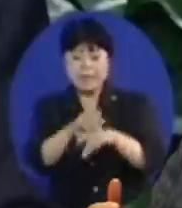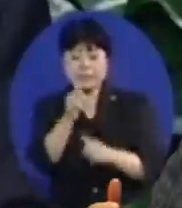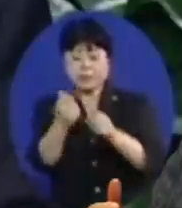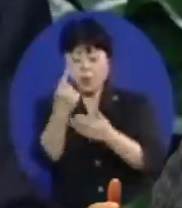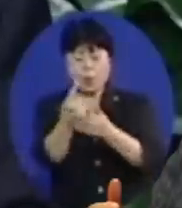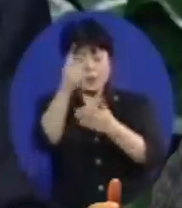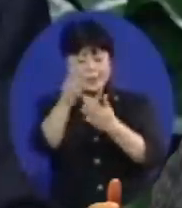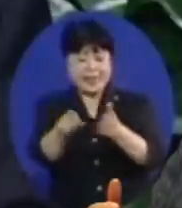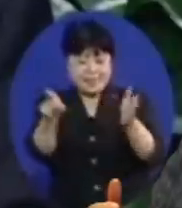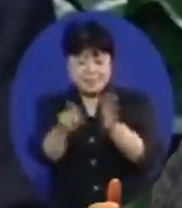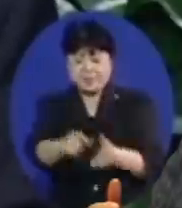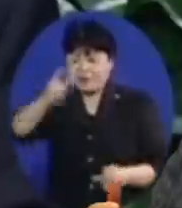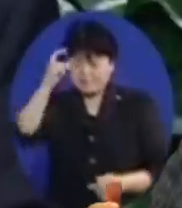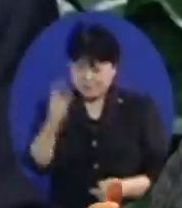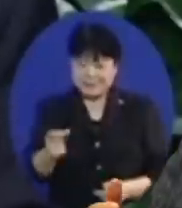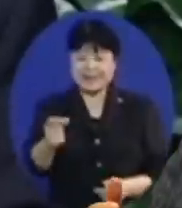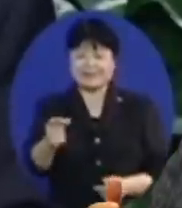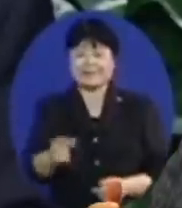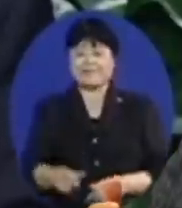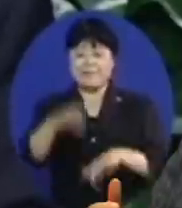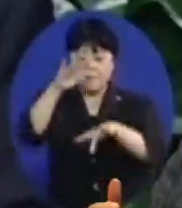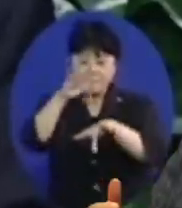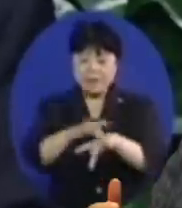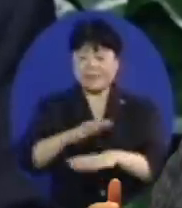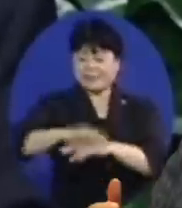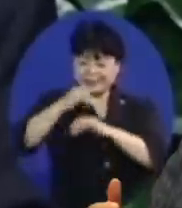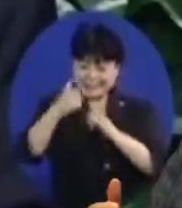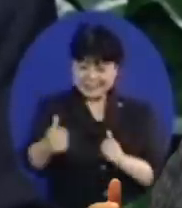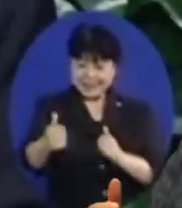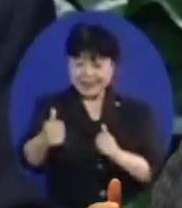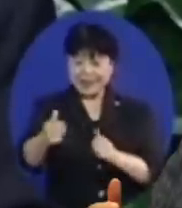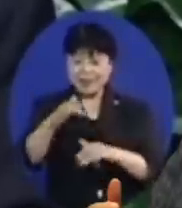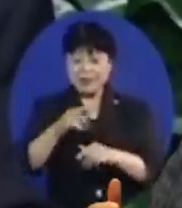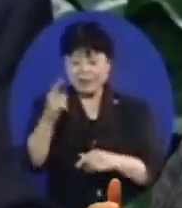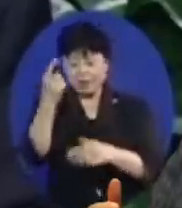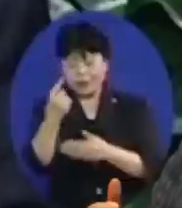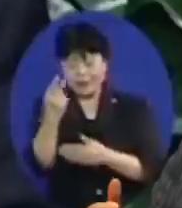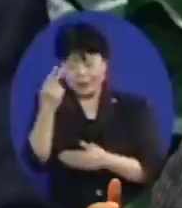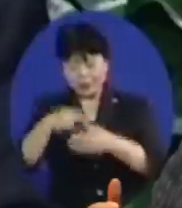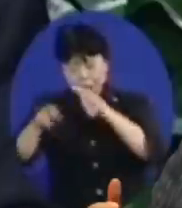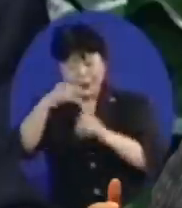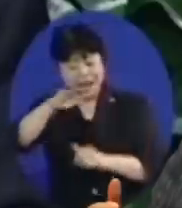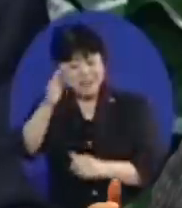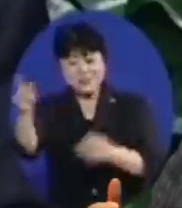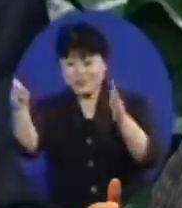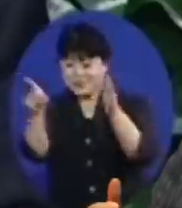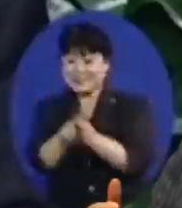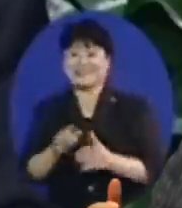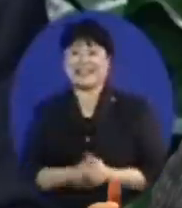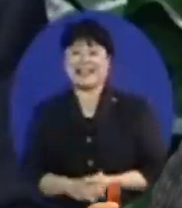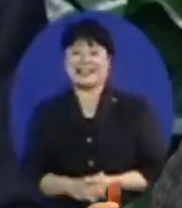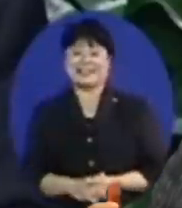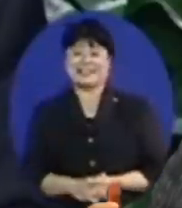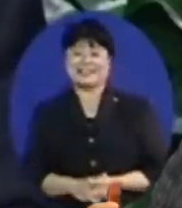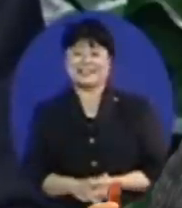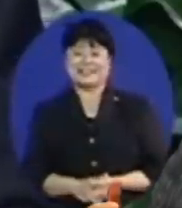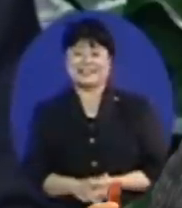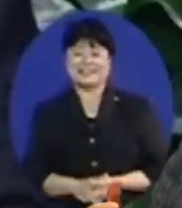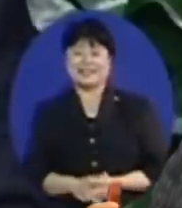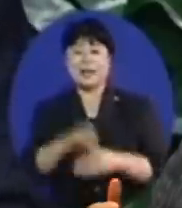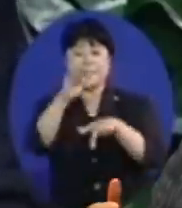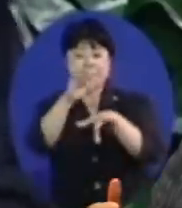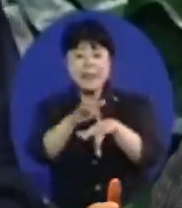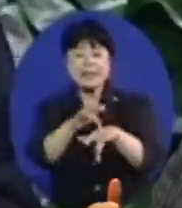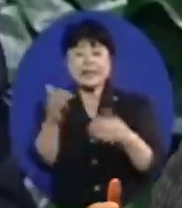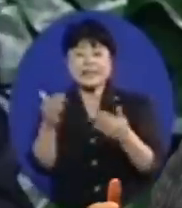오면 믿음을 굳건히 하고 마귀를 대적하면 마귀는 한 길로 왔다 일곱 길로 도망을 치는 것입니다. 마귀가